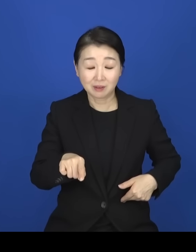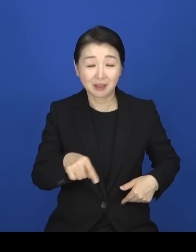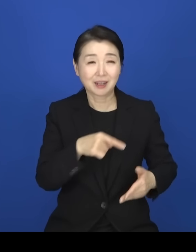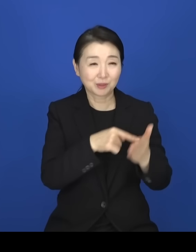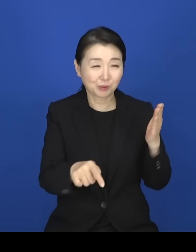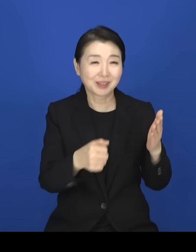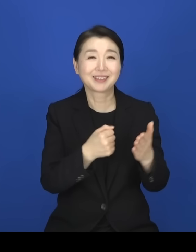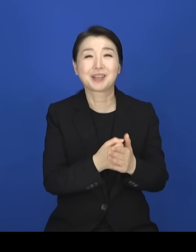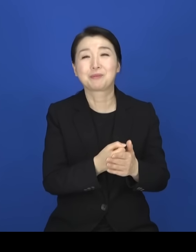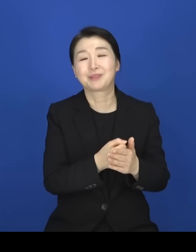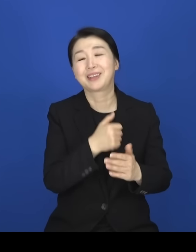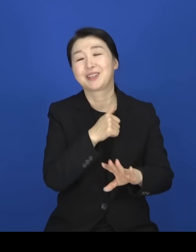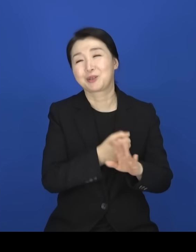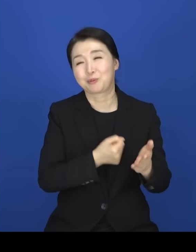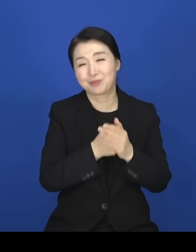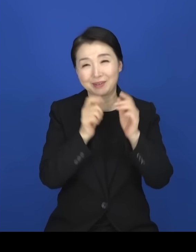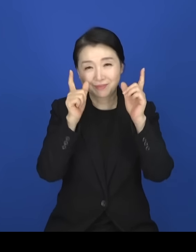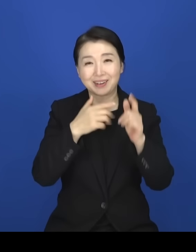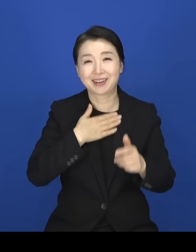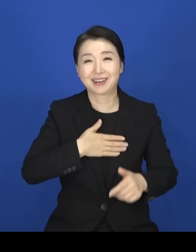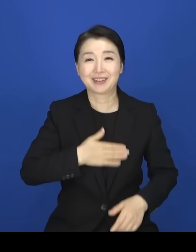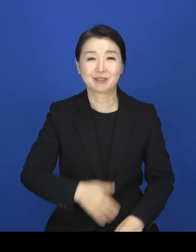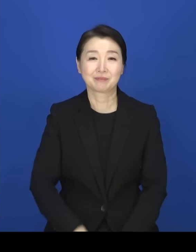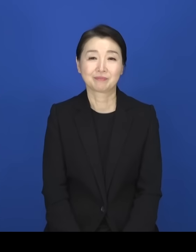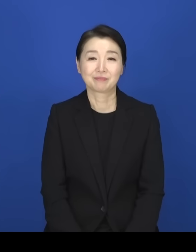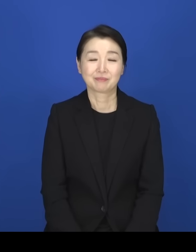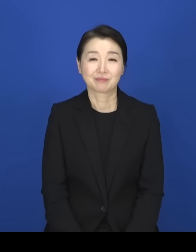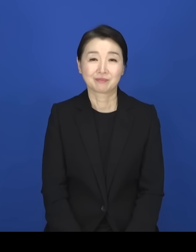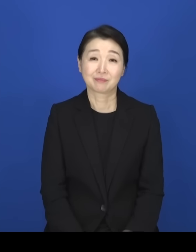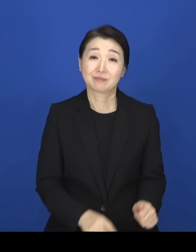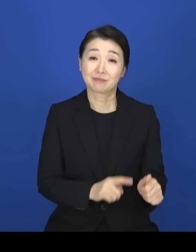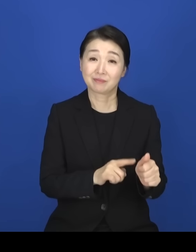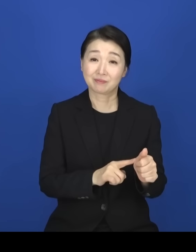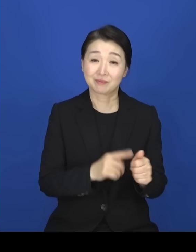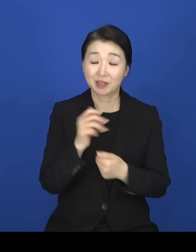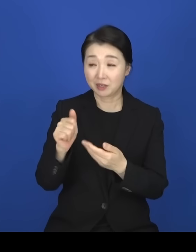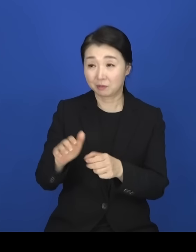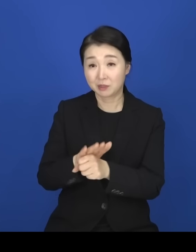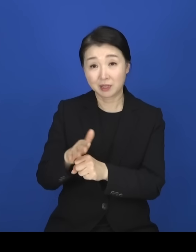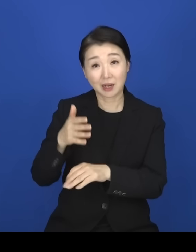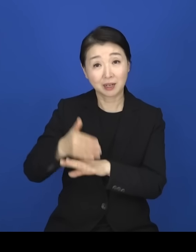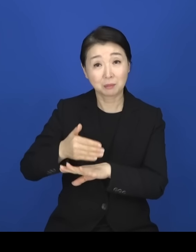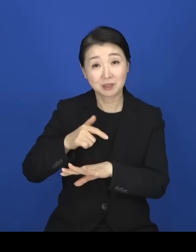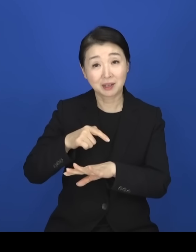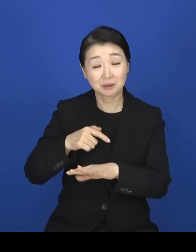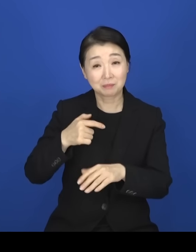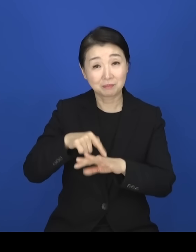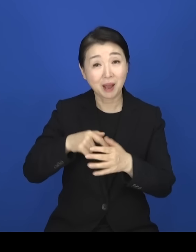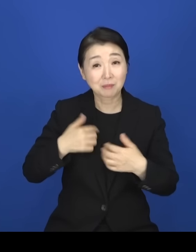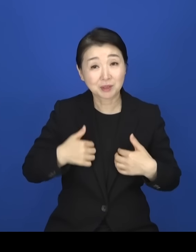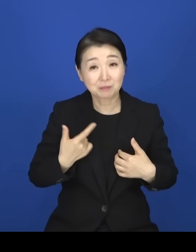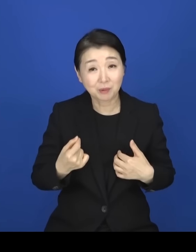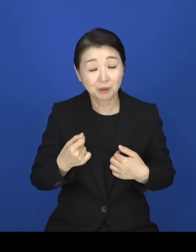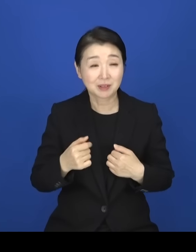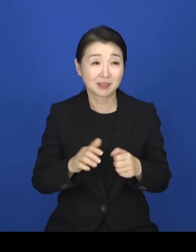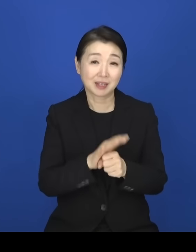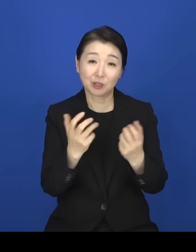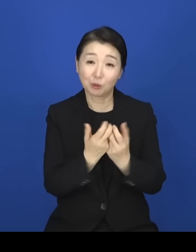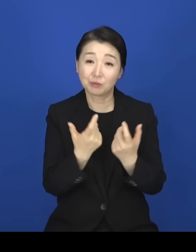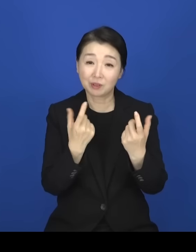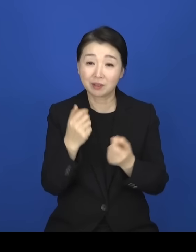판단했죠. 잃은 걸로 깨달았죠. 예. 기리 씨가 요즘 하나님을 사랑하고 네네. 감사하고 기쁜 마음에 사랑이 넘치는 것